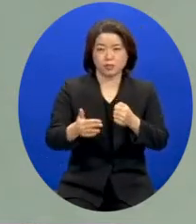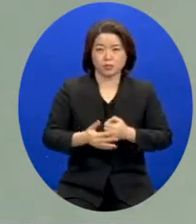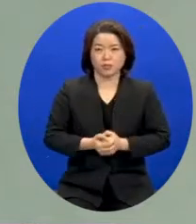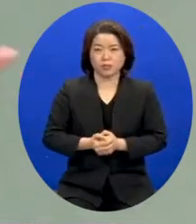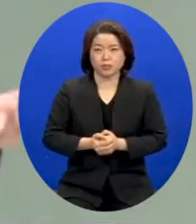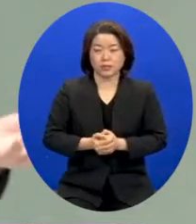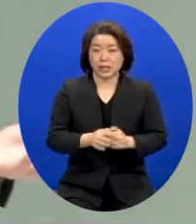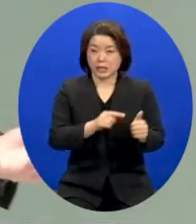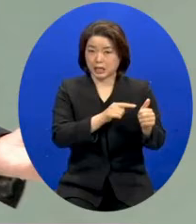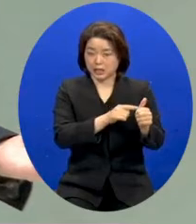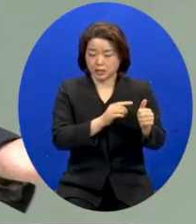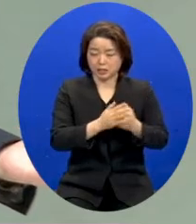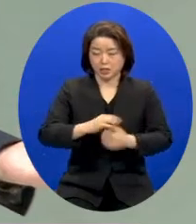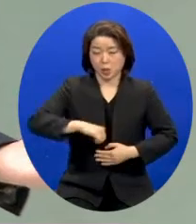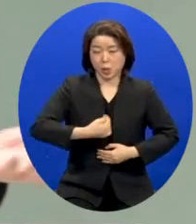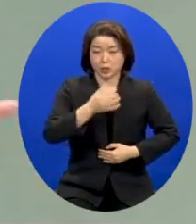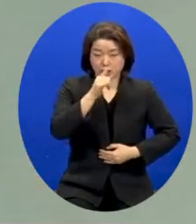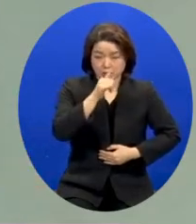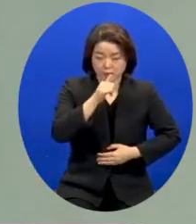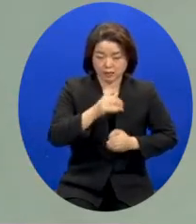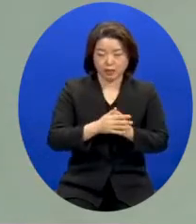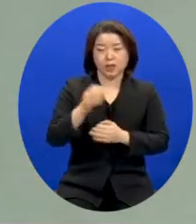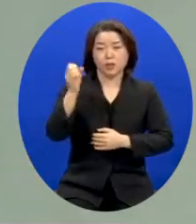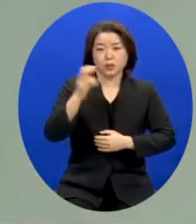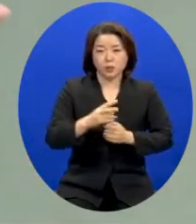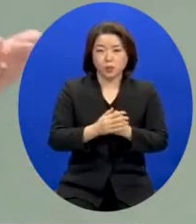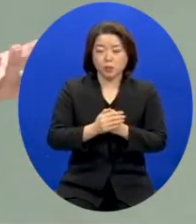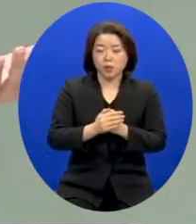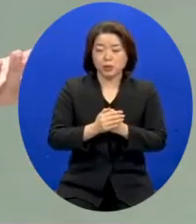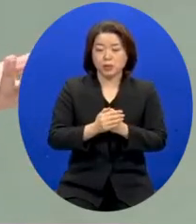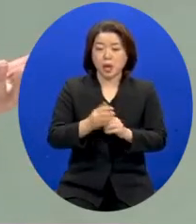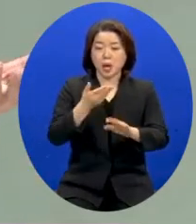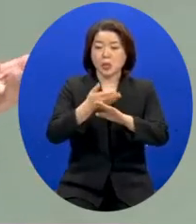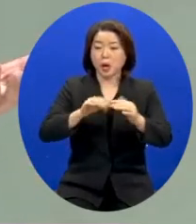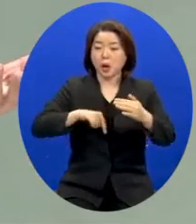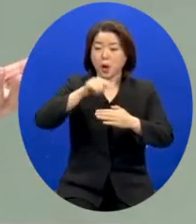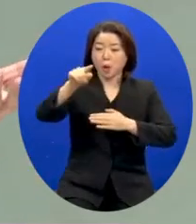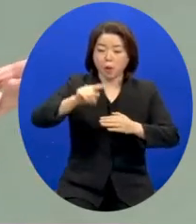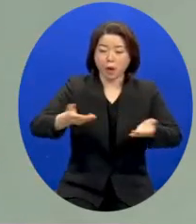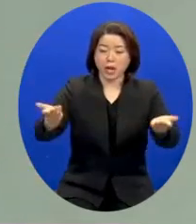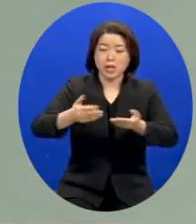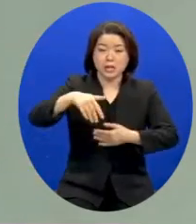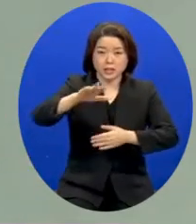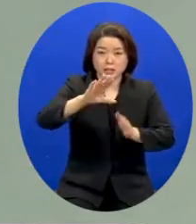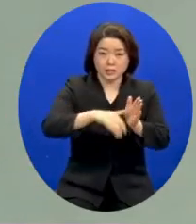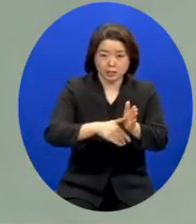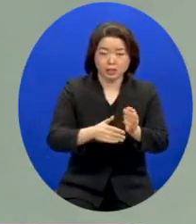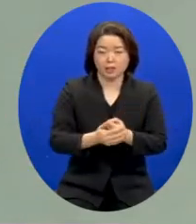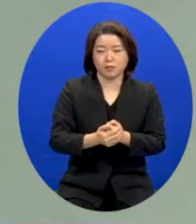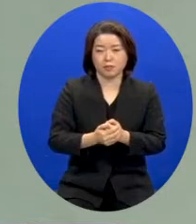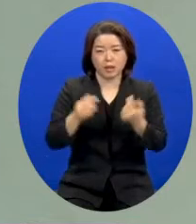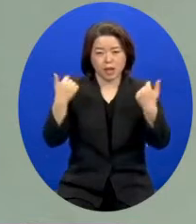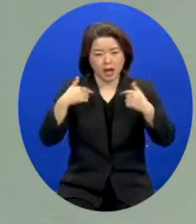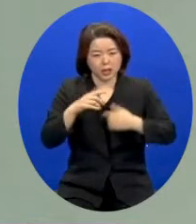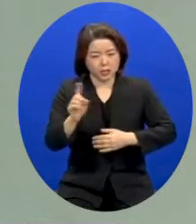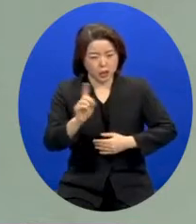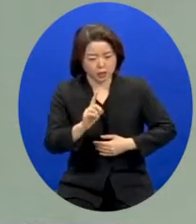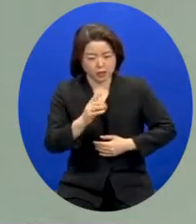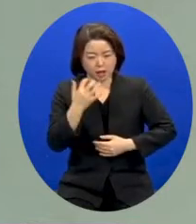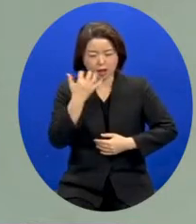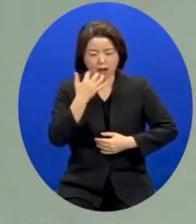그는 혼자 있을 때나 또는 뭐 출장을 갔을 때나 항상 어떤